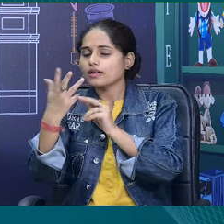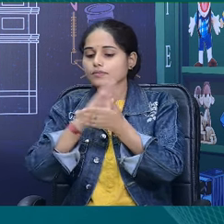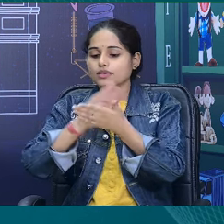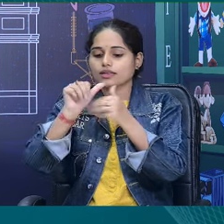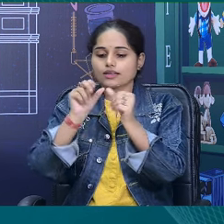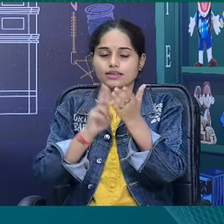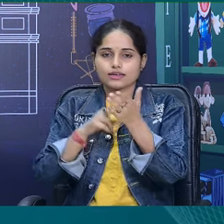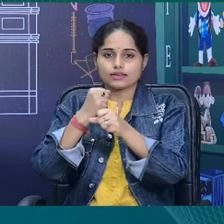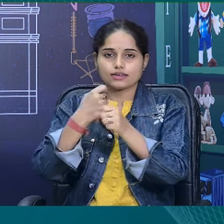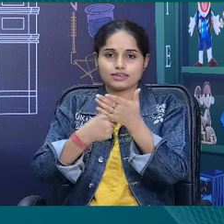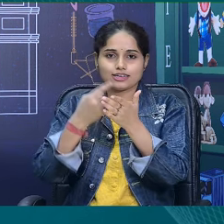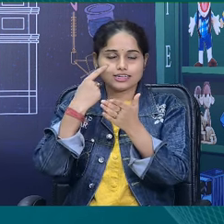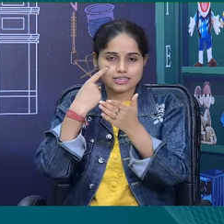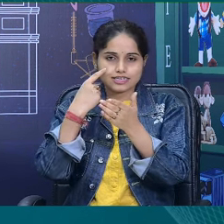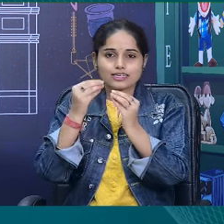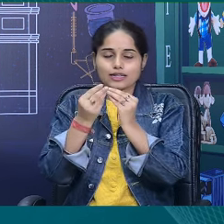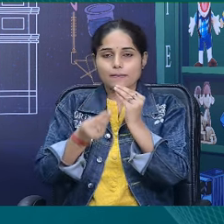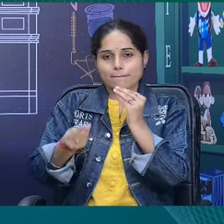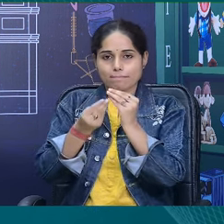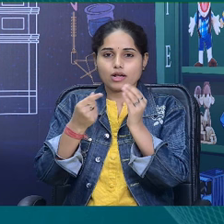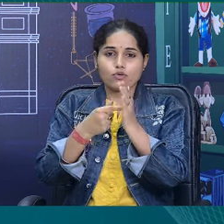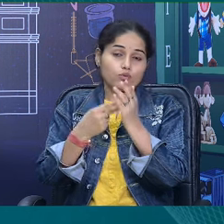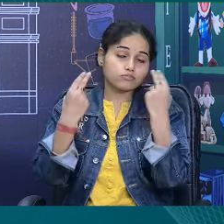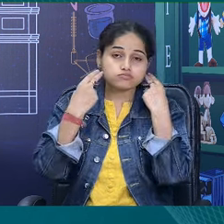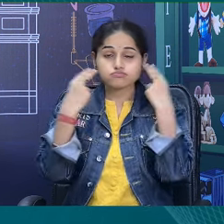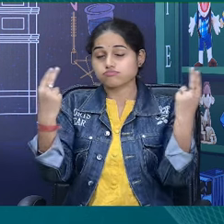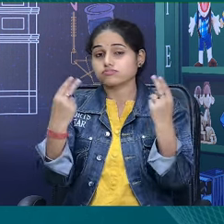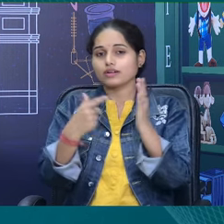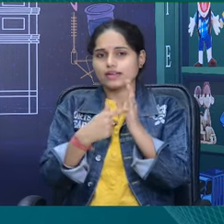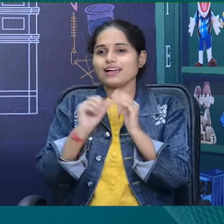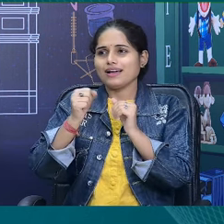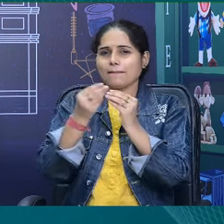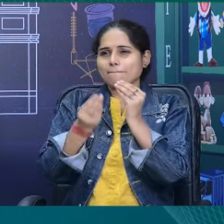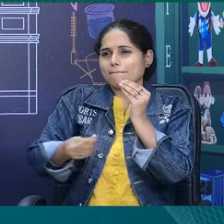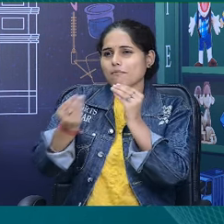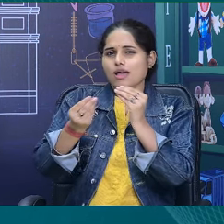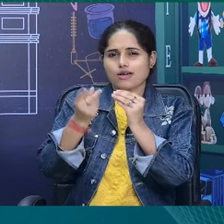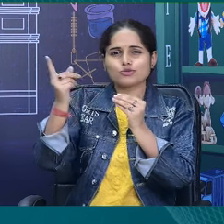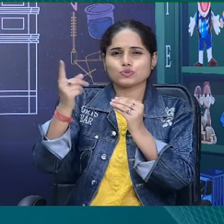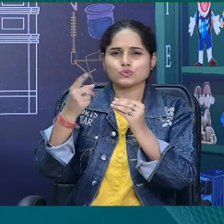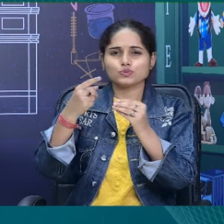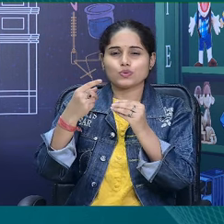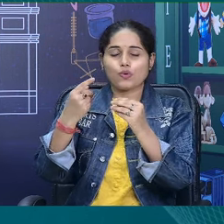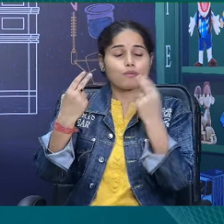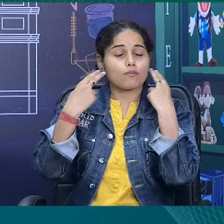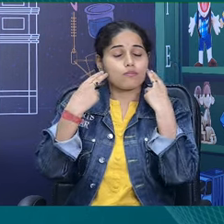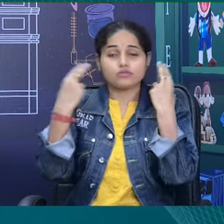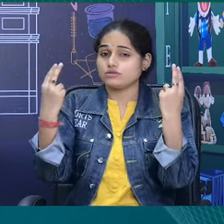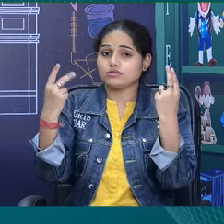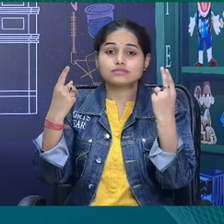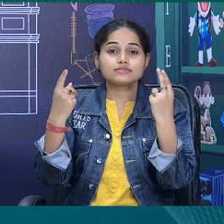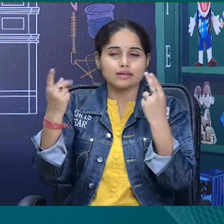तो सर ये इसी नाम से आगे बहुत प्रचलित हुया हुआ हंगरी बंगाल बंगाल का काल पूरी दुनिया में फेमस हुआ था और उस